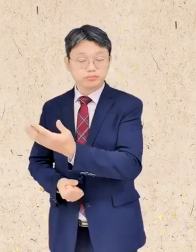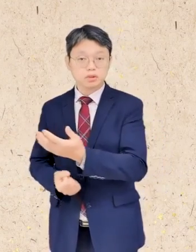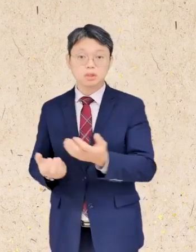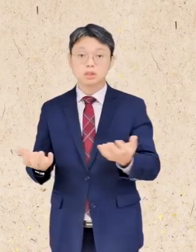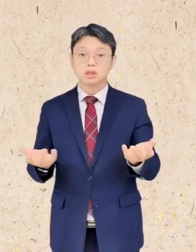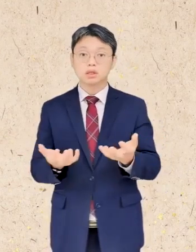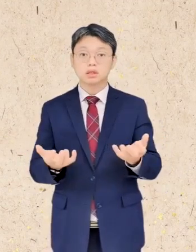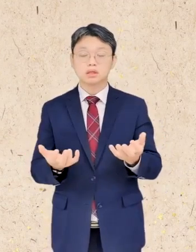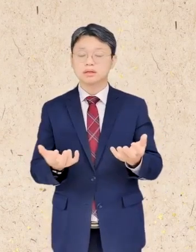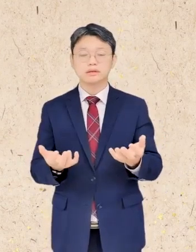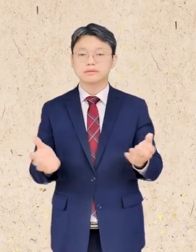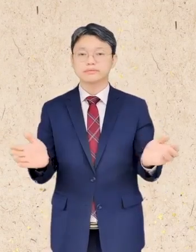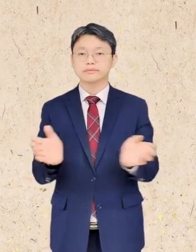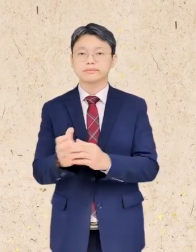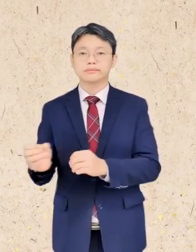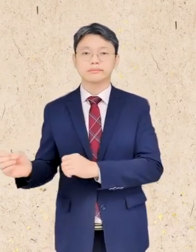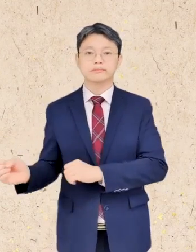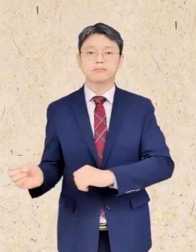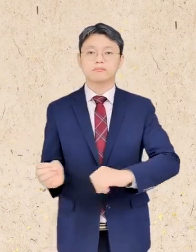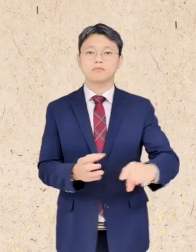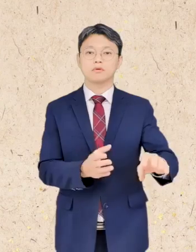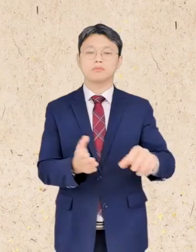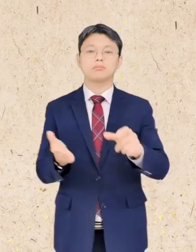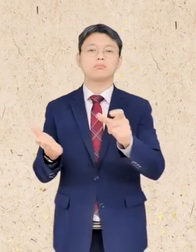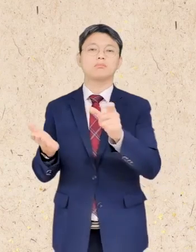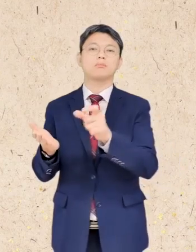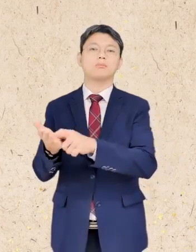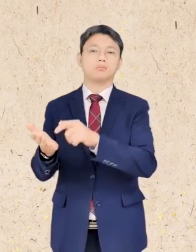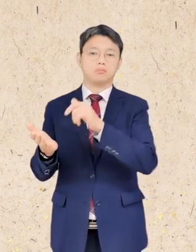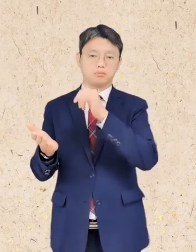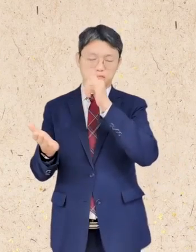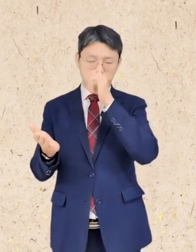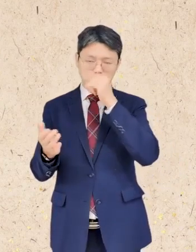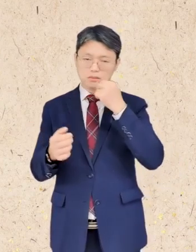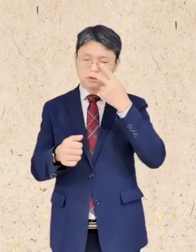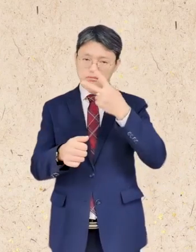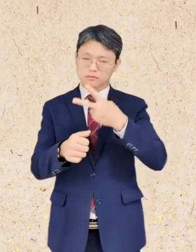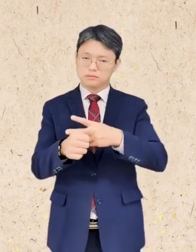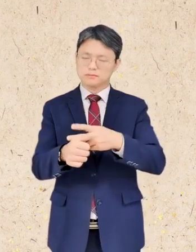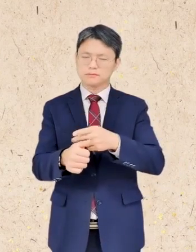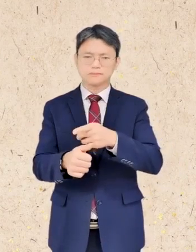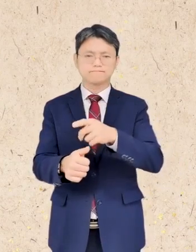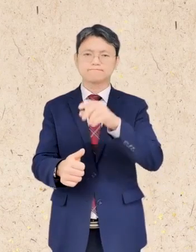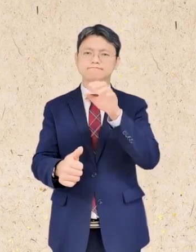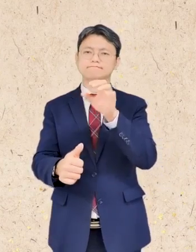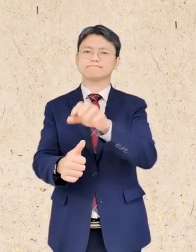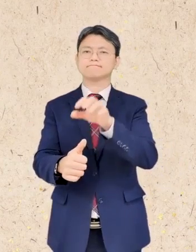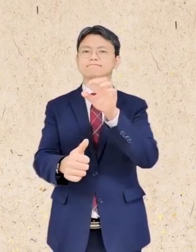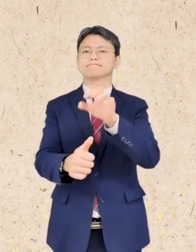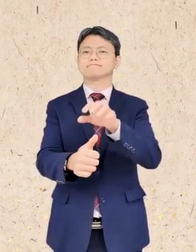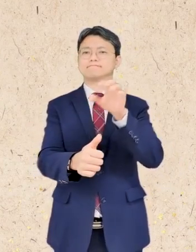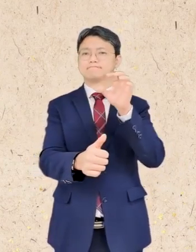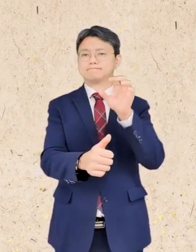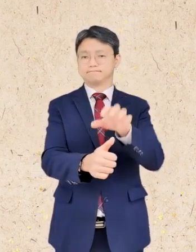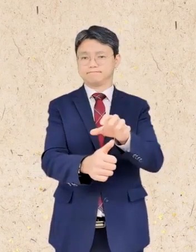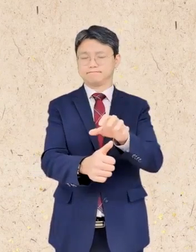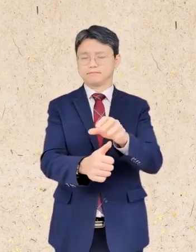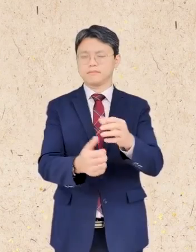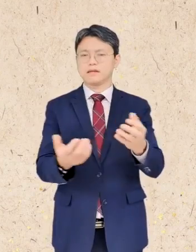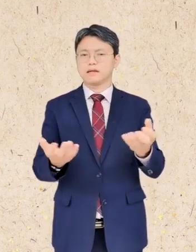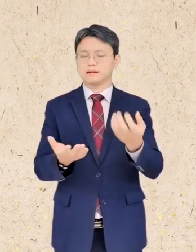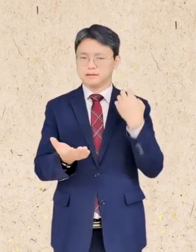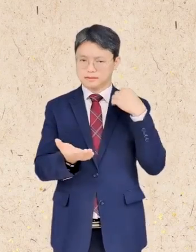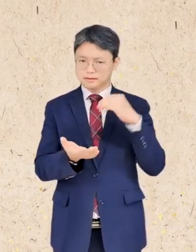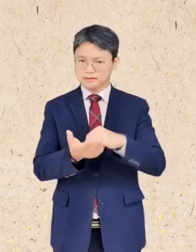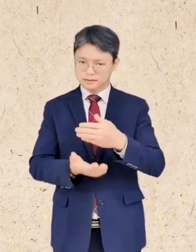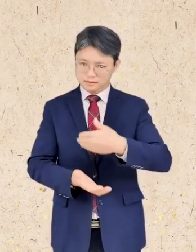사람들은 생업을 그만두기까지 했다는 기록이 남아 있습니다. 이에 대해 바울은요, 그들을 책망할 뿐만이 아니라